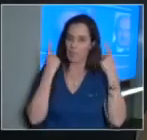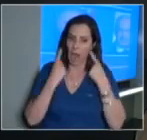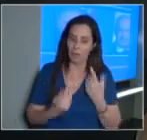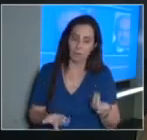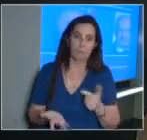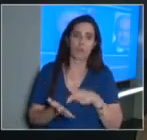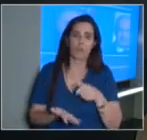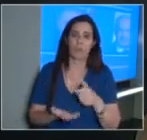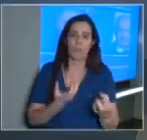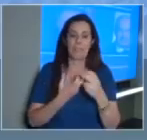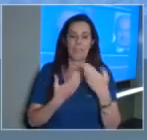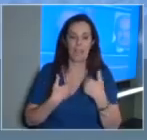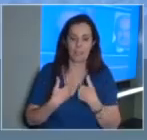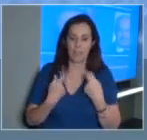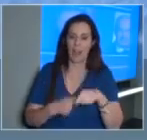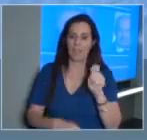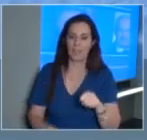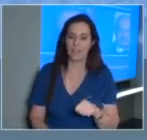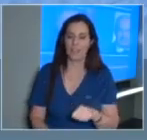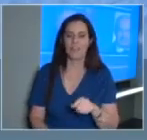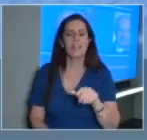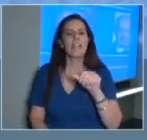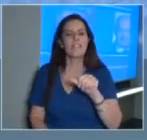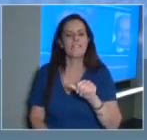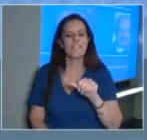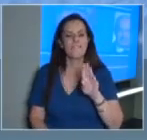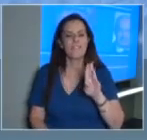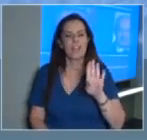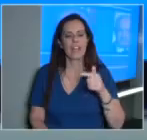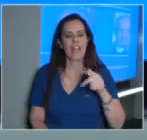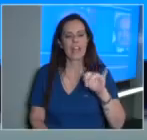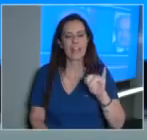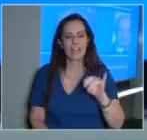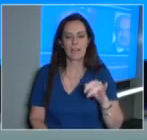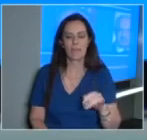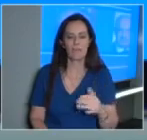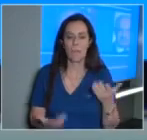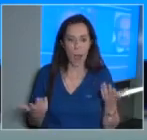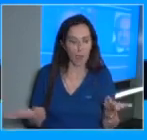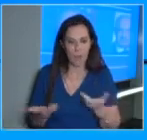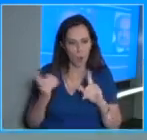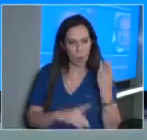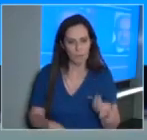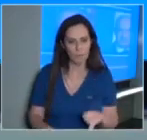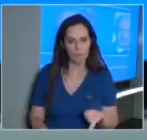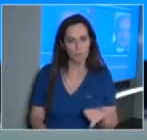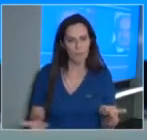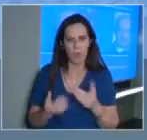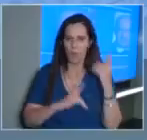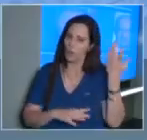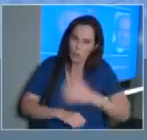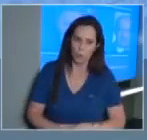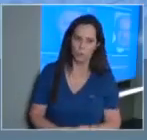אז בדיוק בשביל זה מצטרף אלינו חבר הכנסת יבגני סובה מישראל ביתנו. שלום טל. נו, טובים גם לניר. נו, אז מה